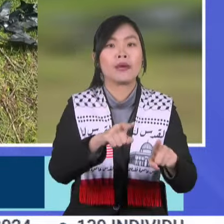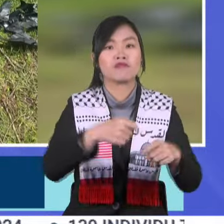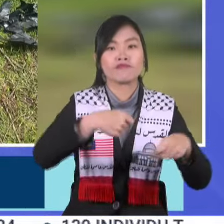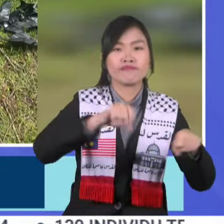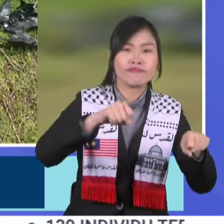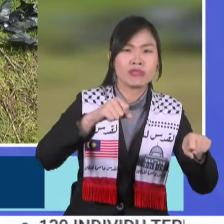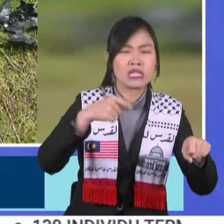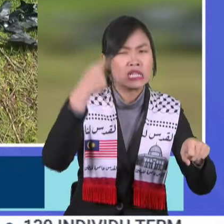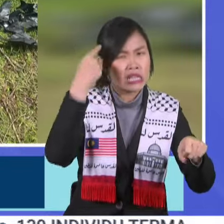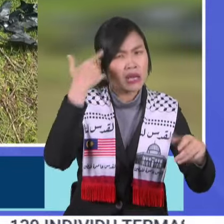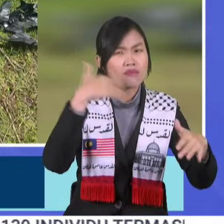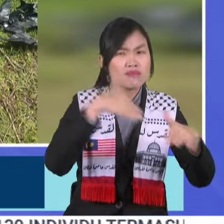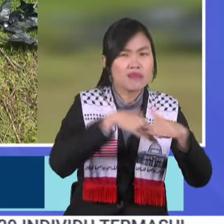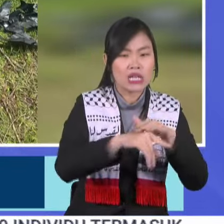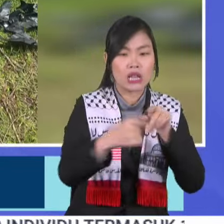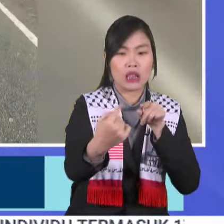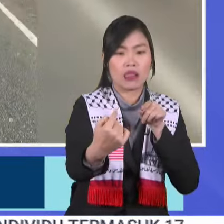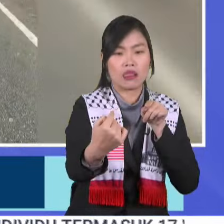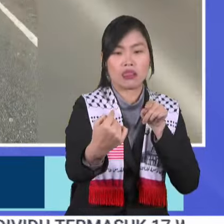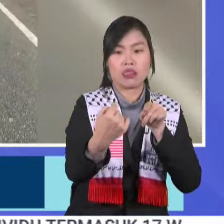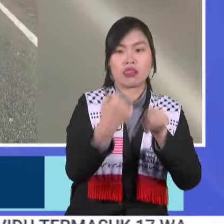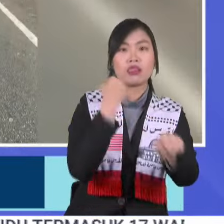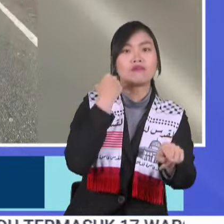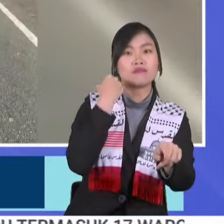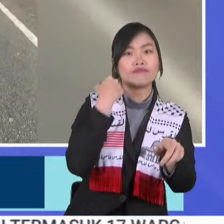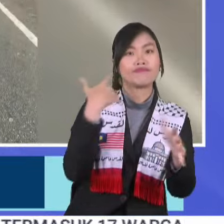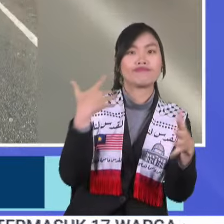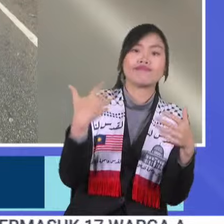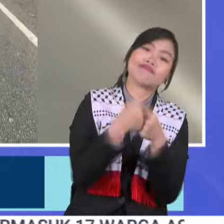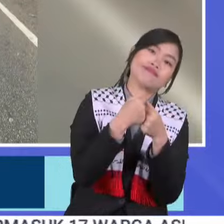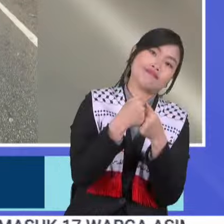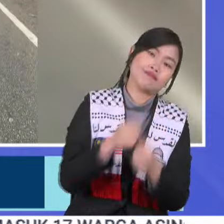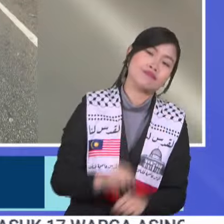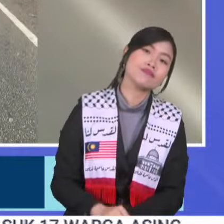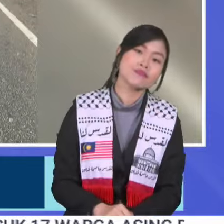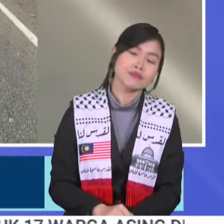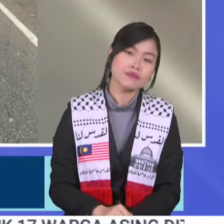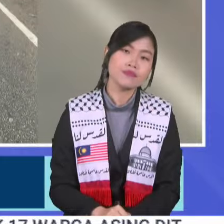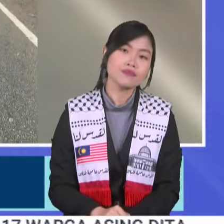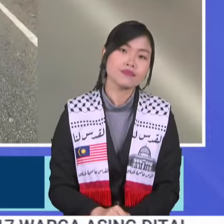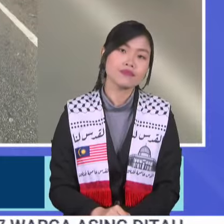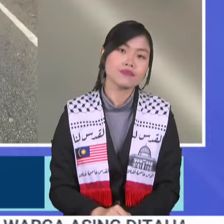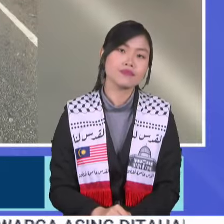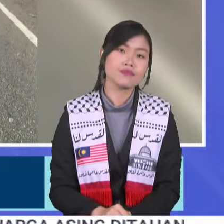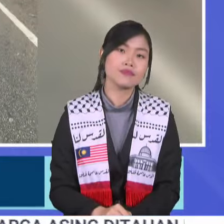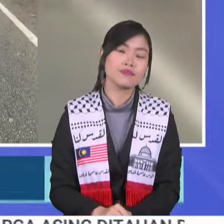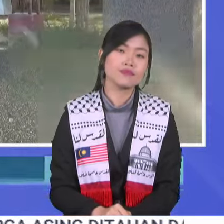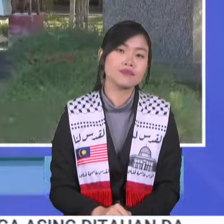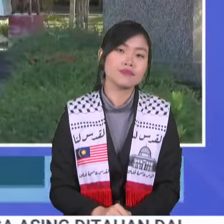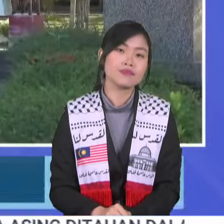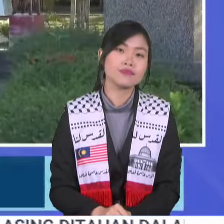mangsa dipercayai masuk di laluan bertentangan sebelum dirempuh kenderaan tersebut.